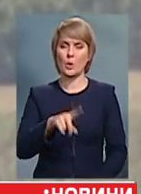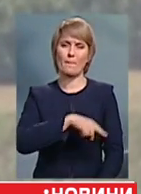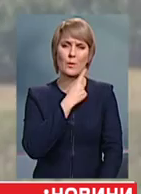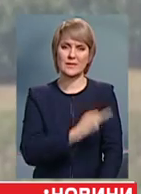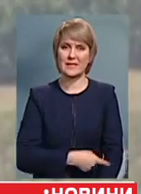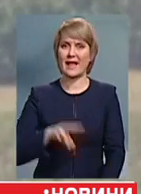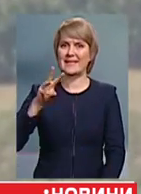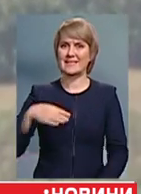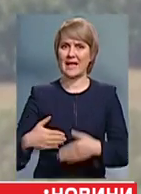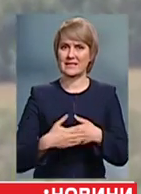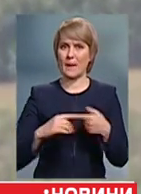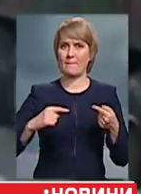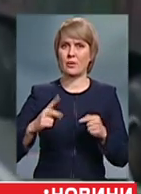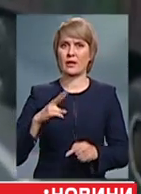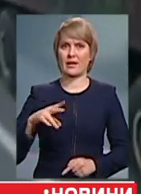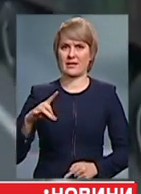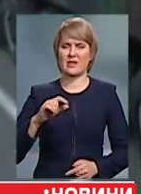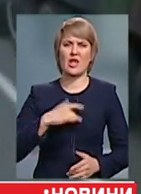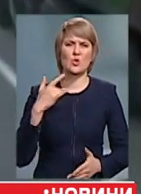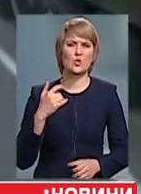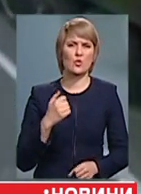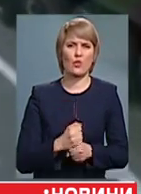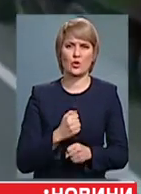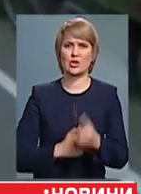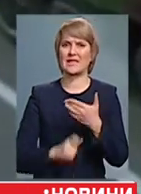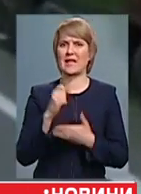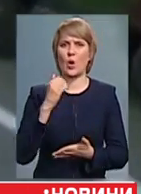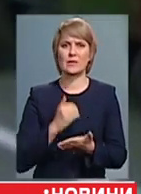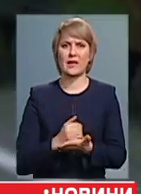КНДР. Вони стали найсуворішими за останні 20 років.